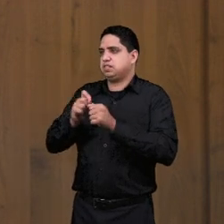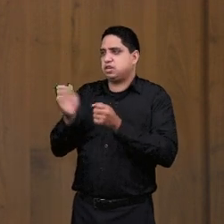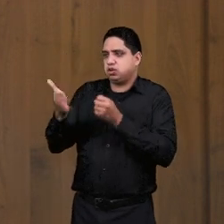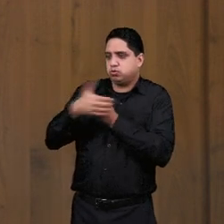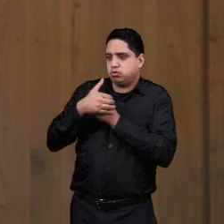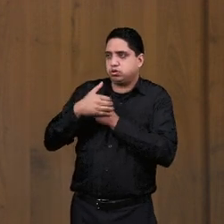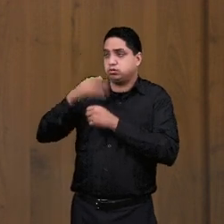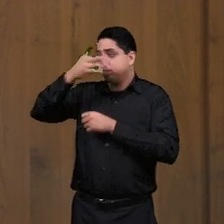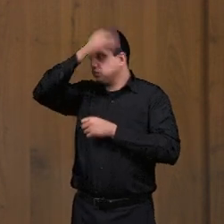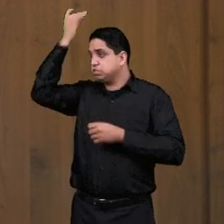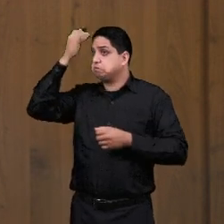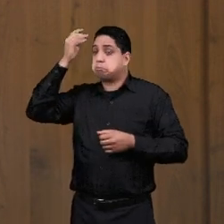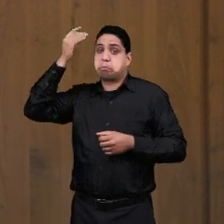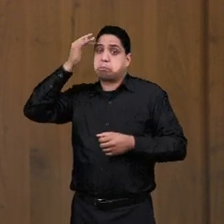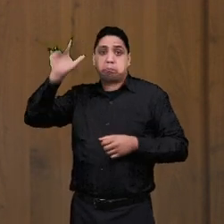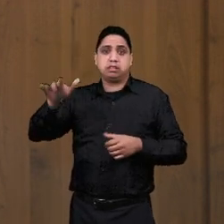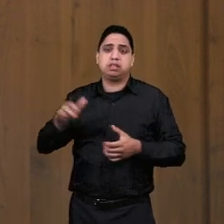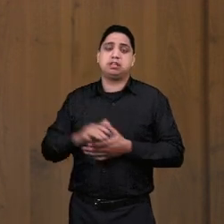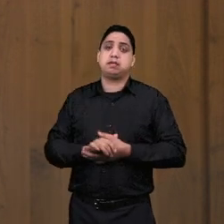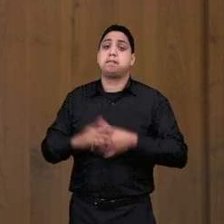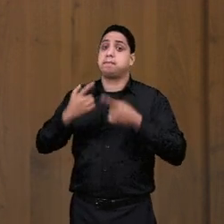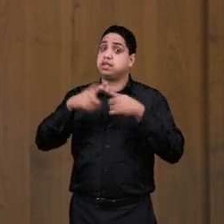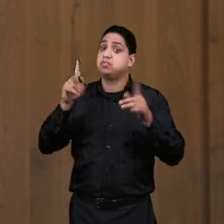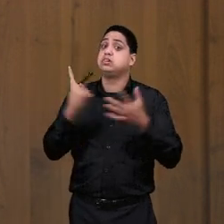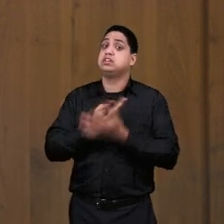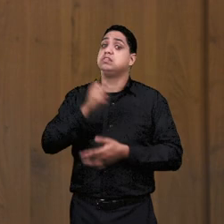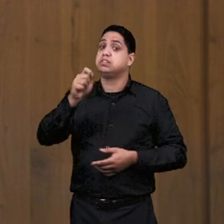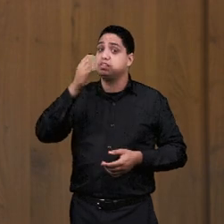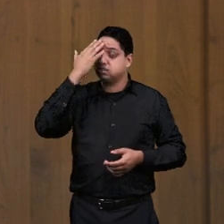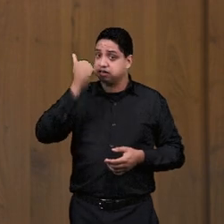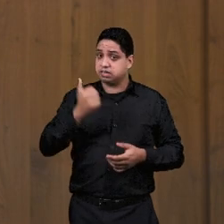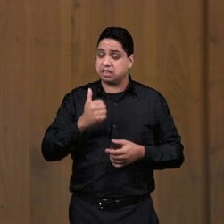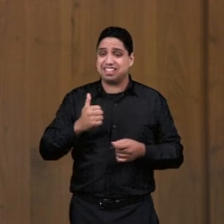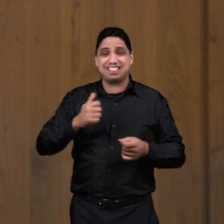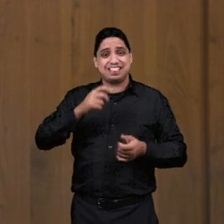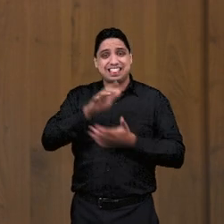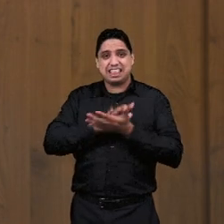pas. Mais vous savez qu'est-ce qui se passe? Personne ne peut se cacher